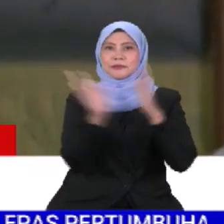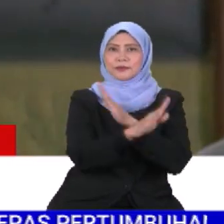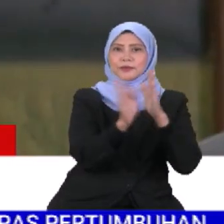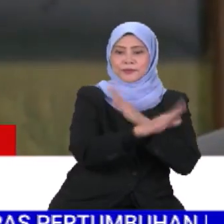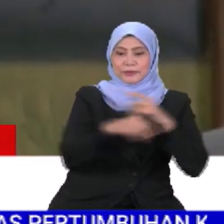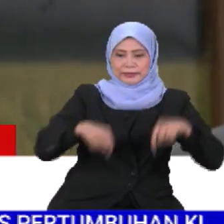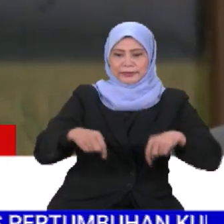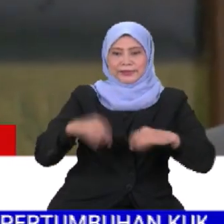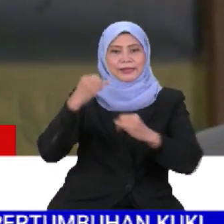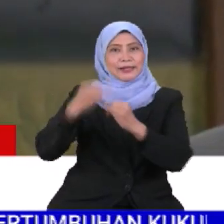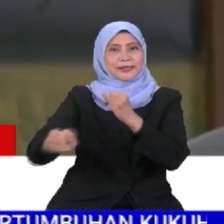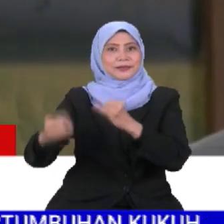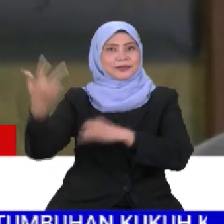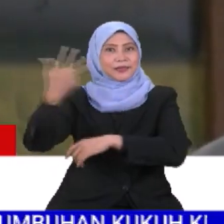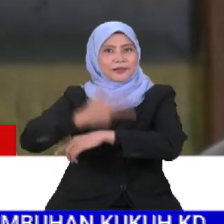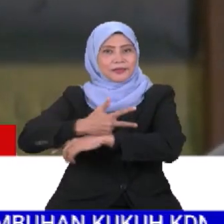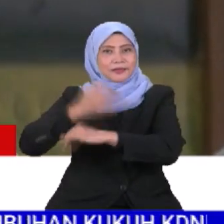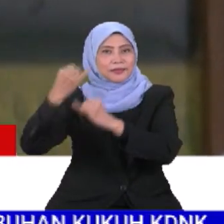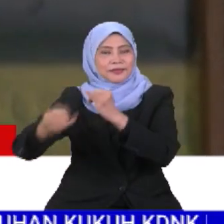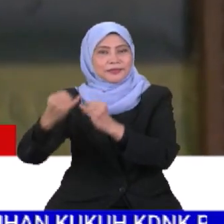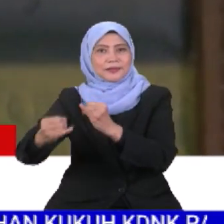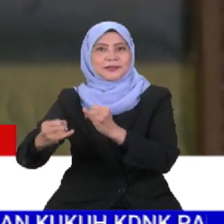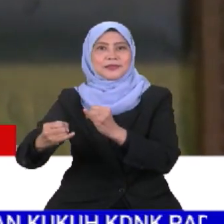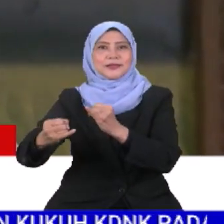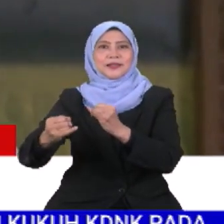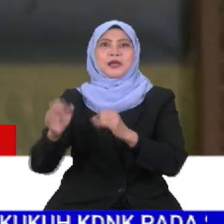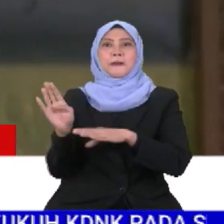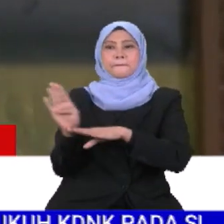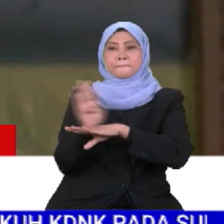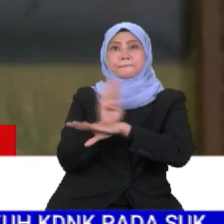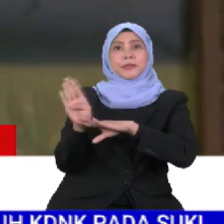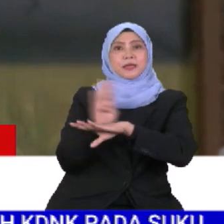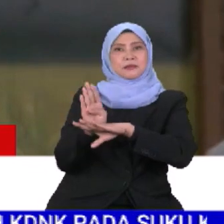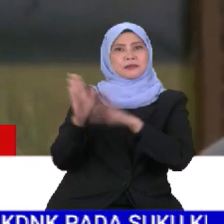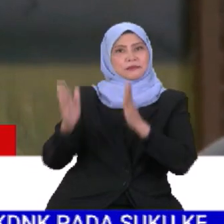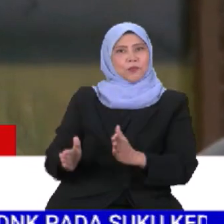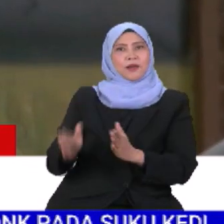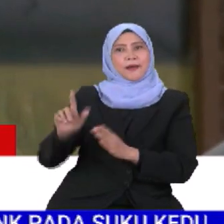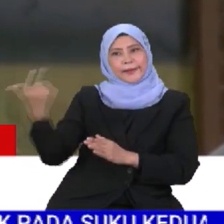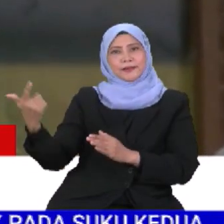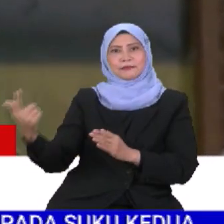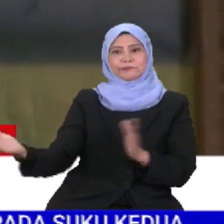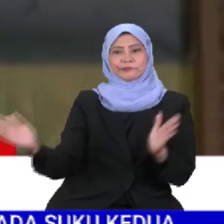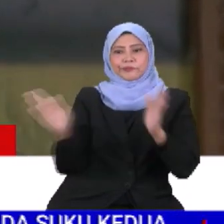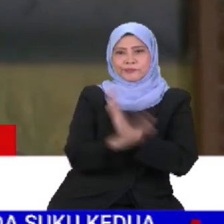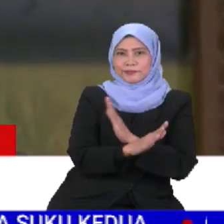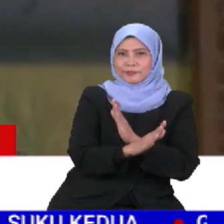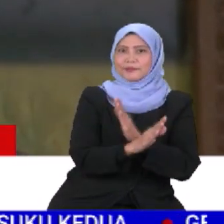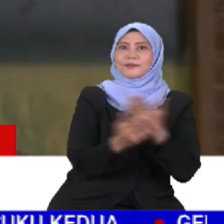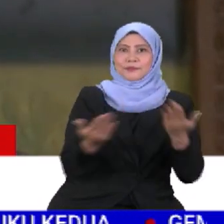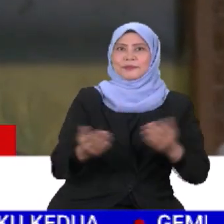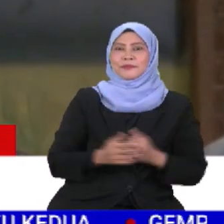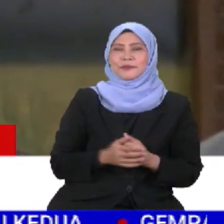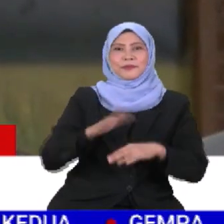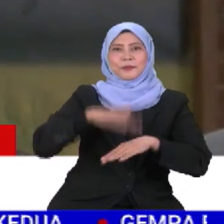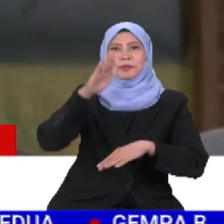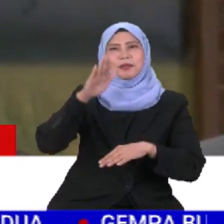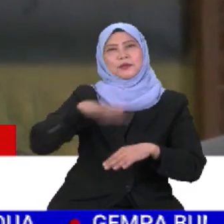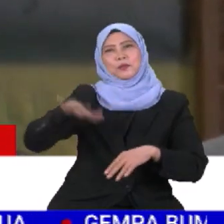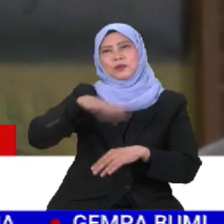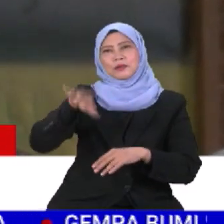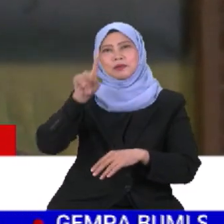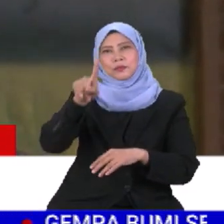yang tak ini untuk tiga hari terakhir ini usah Wali bola lebih kuat dalam sudah To